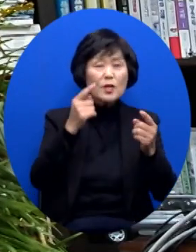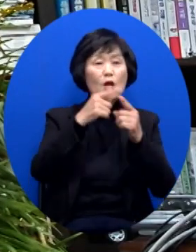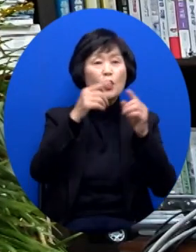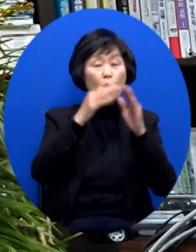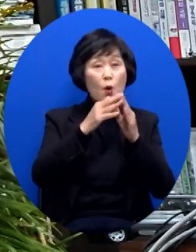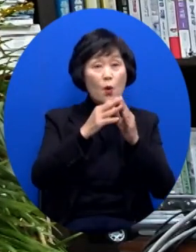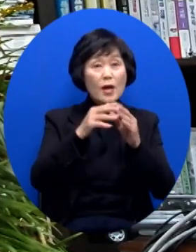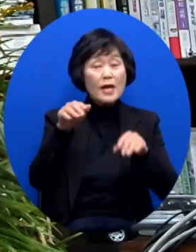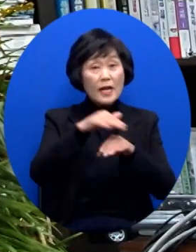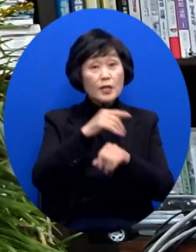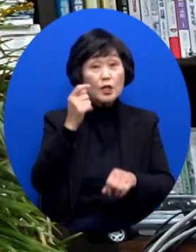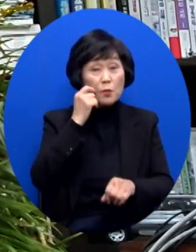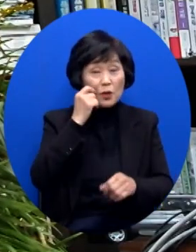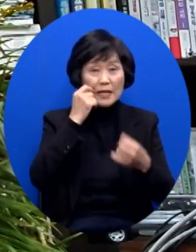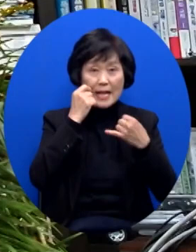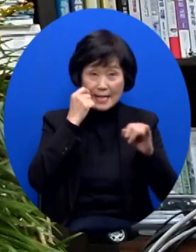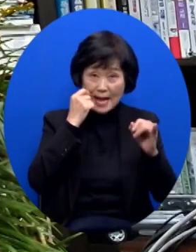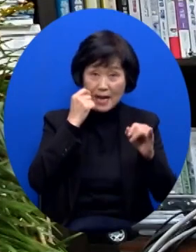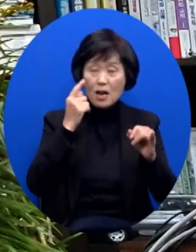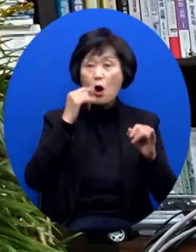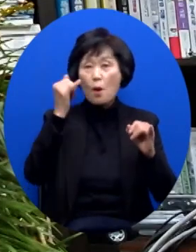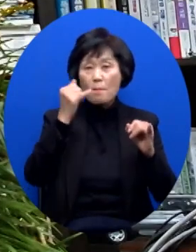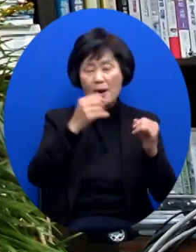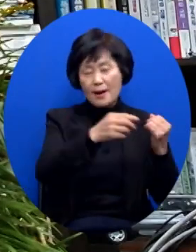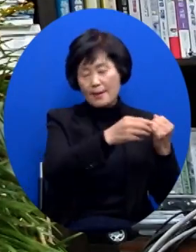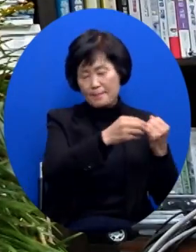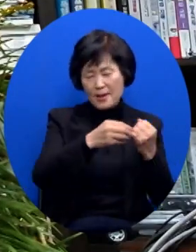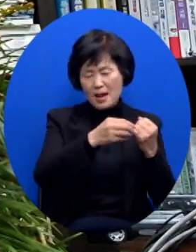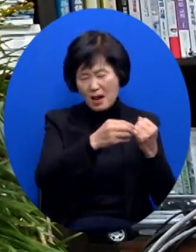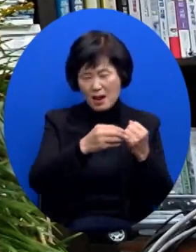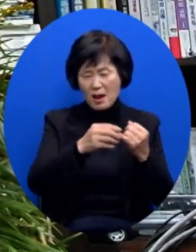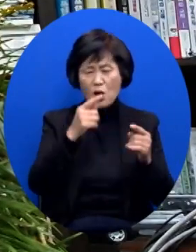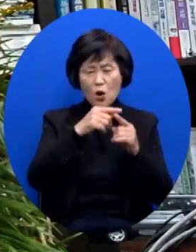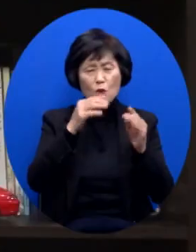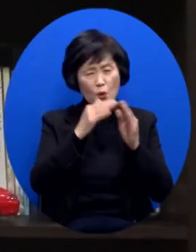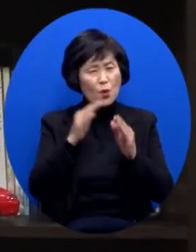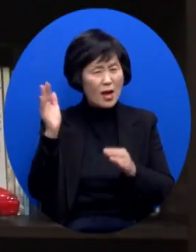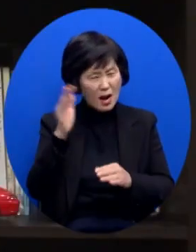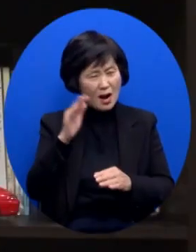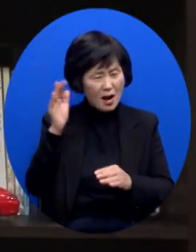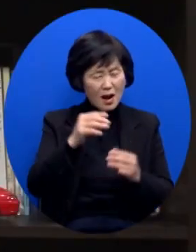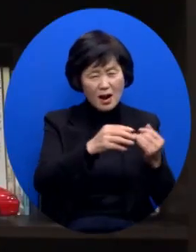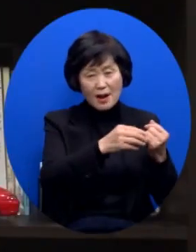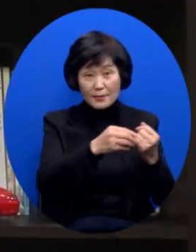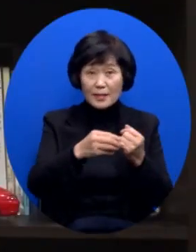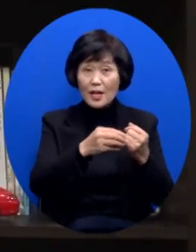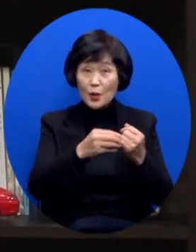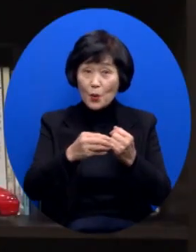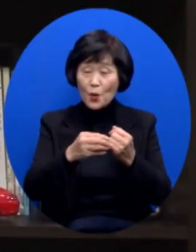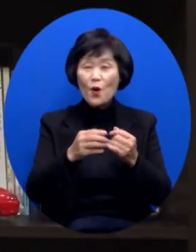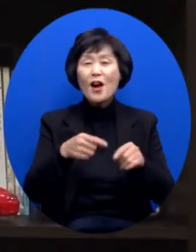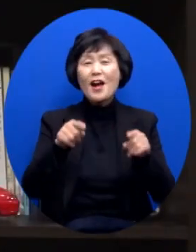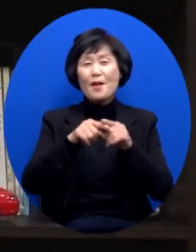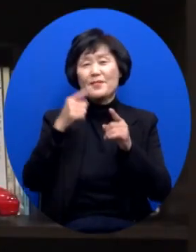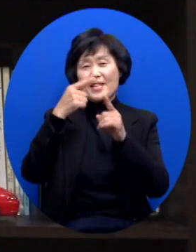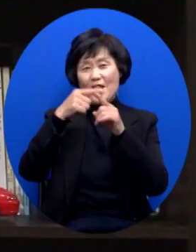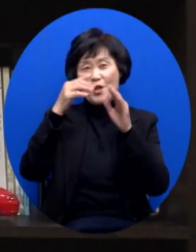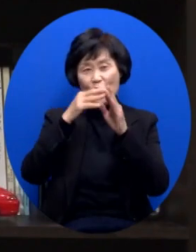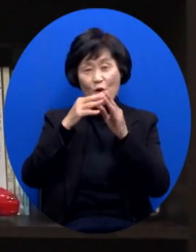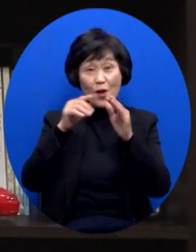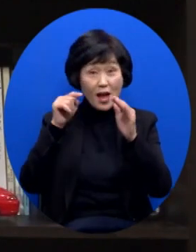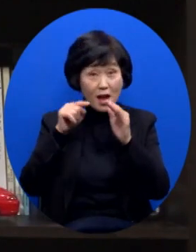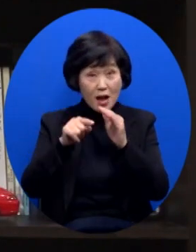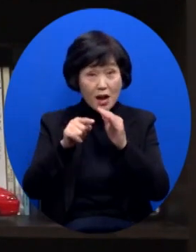돌아와서 어머니는 이 딸을 데리고 교회 가자고 간곡히 요청했고 딸아이는 어머니와 더불어서